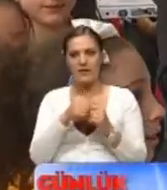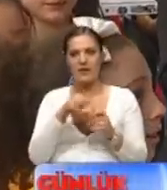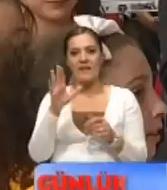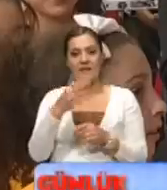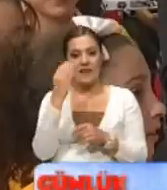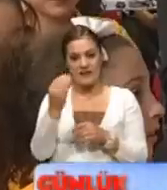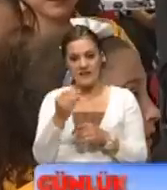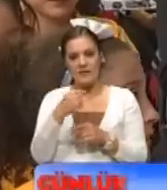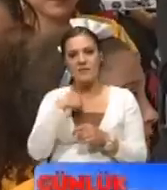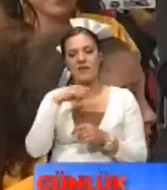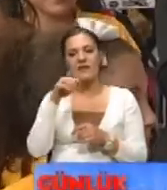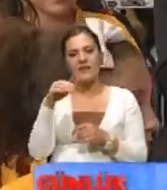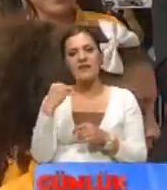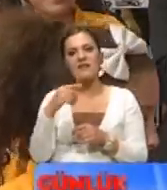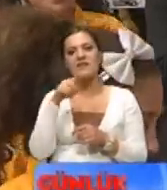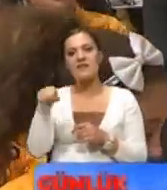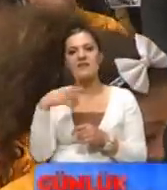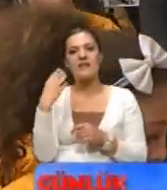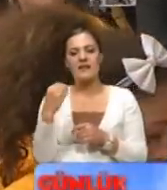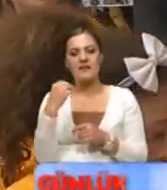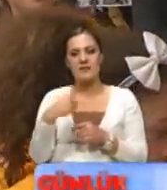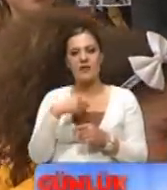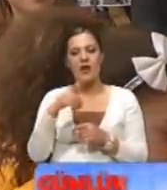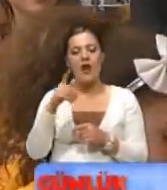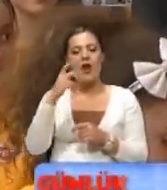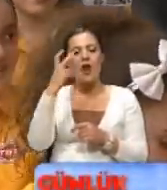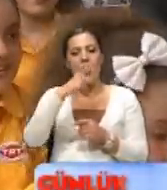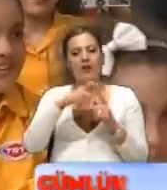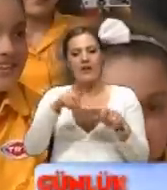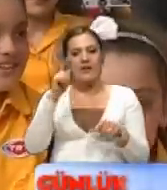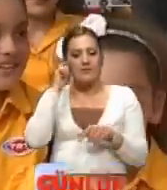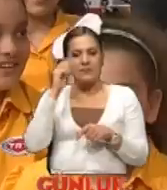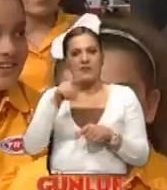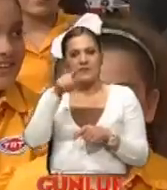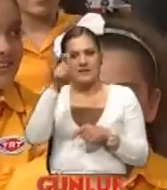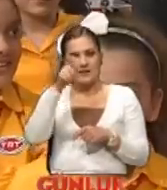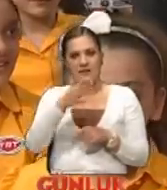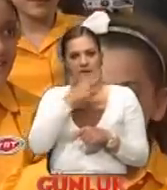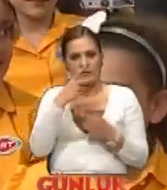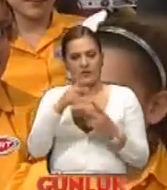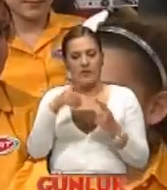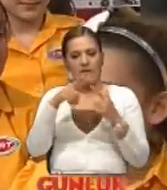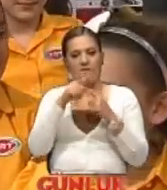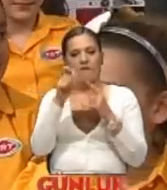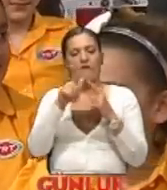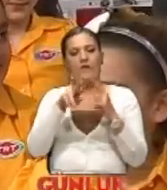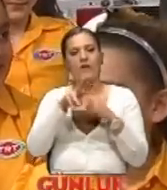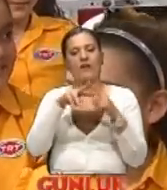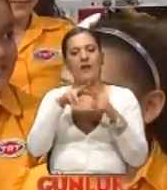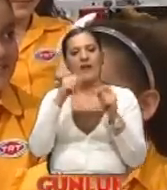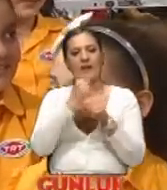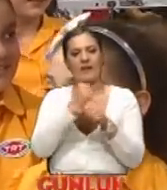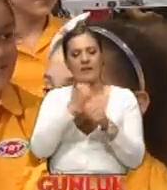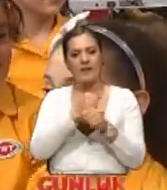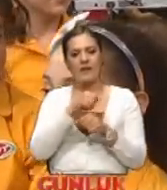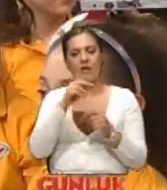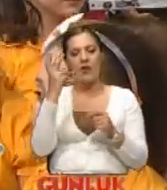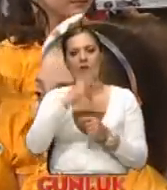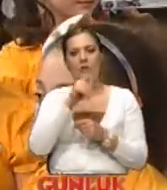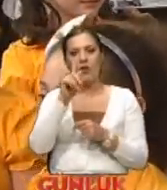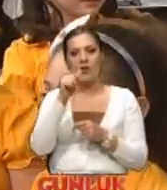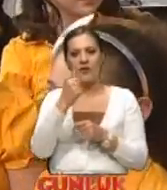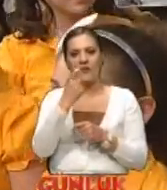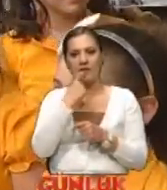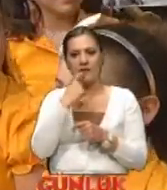Evet. Nasılsınız için, diyorsunuz evet, siz? Evet, nasılsınız diyoruz. İşte bu da koro disiplini mi oluyor öğretmenim? Evet. Sizi tanıyabilir miyiz lütfen? Ben Fulya Gedikli. Koromuzun 16